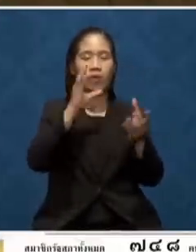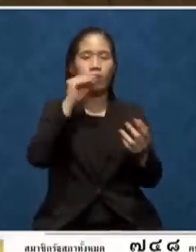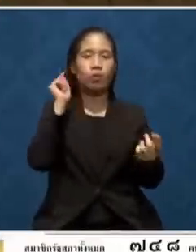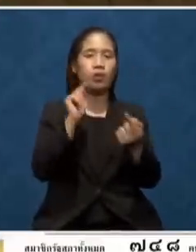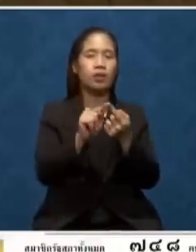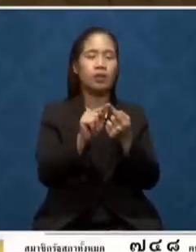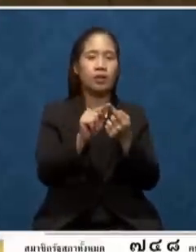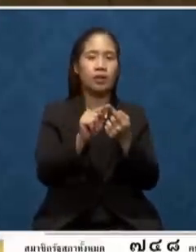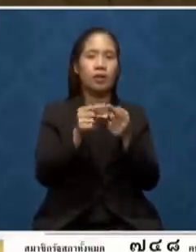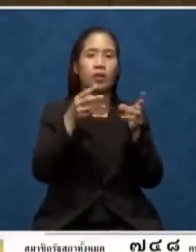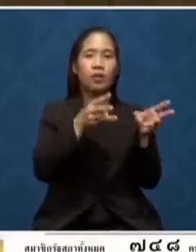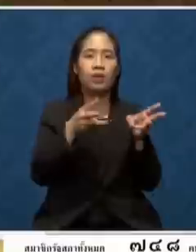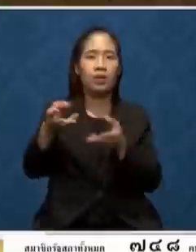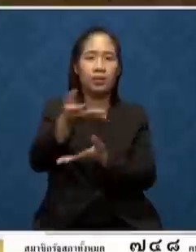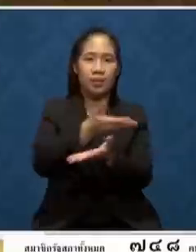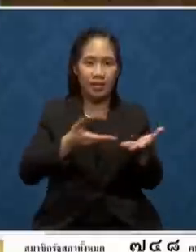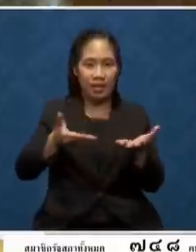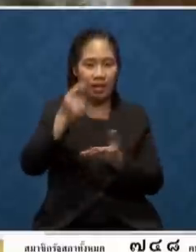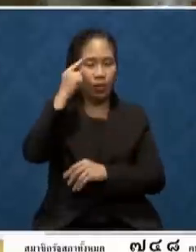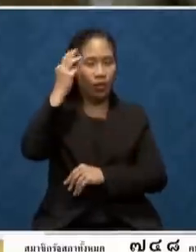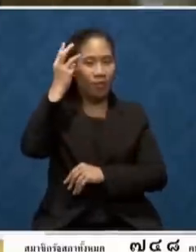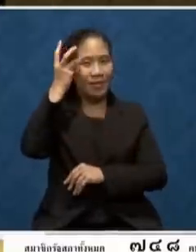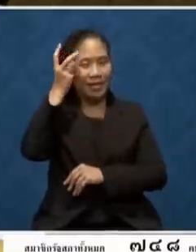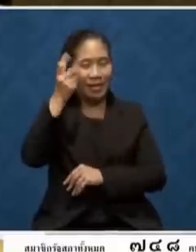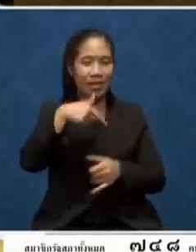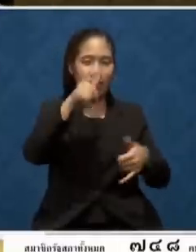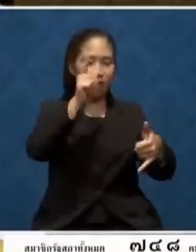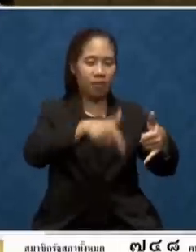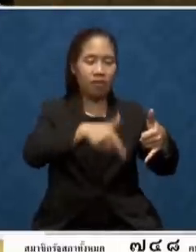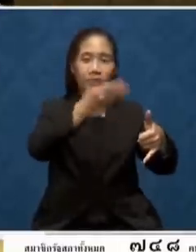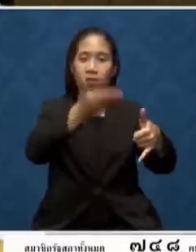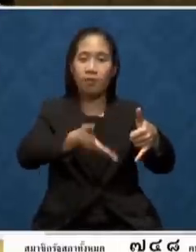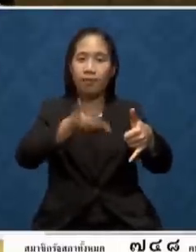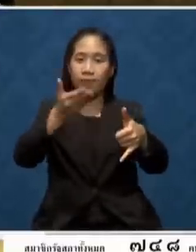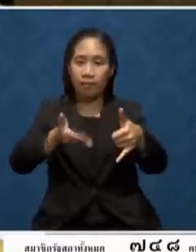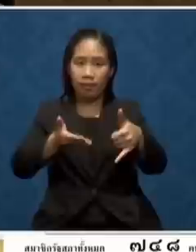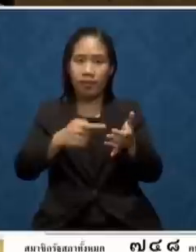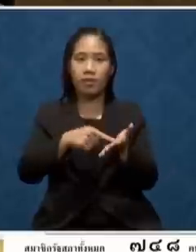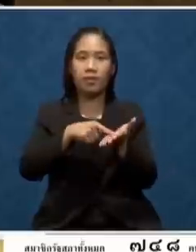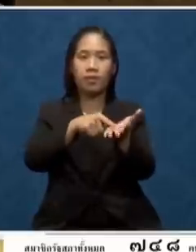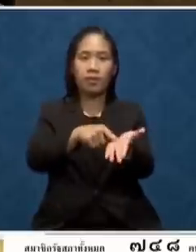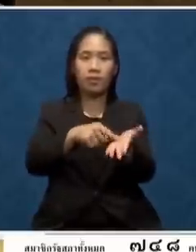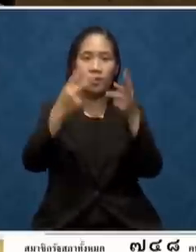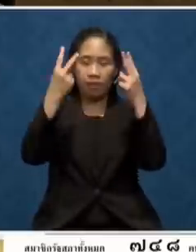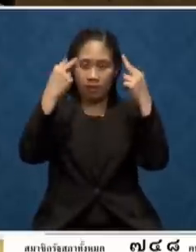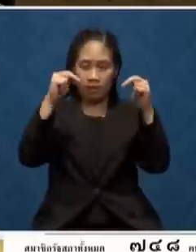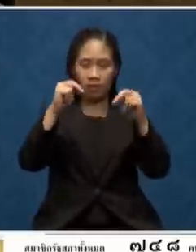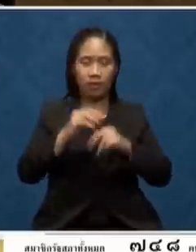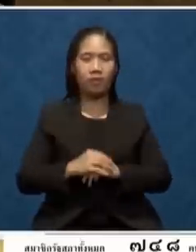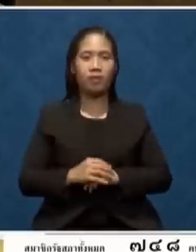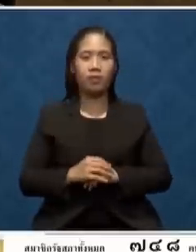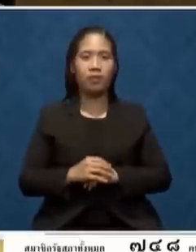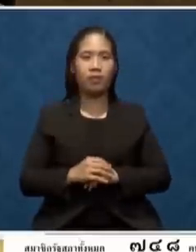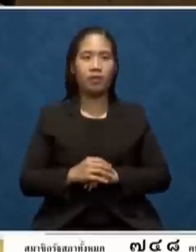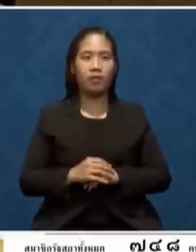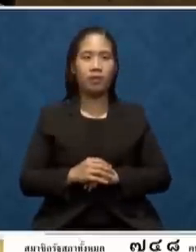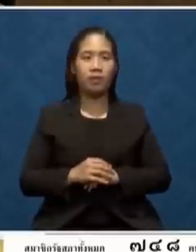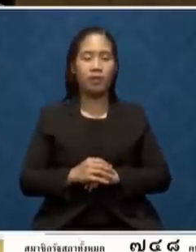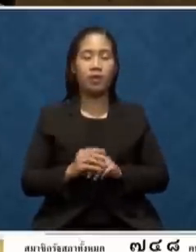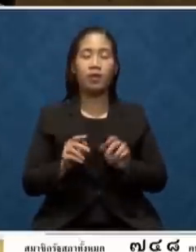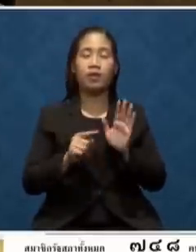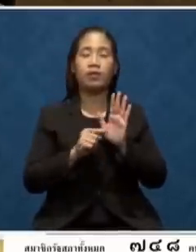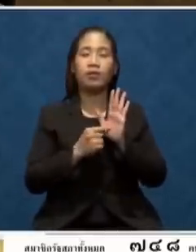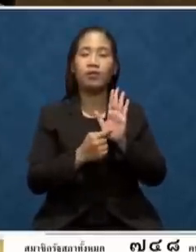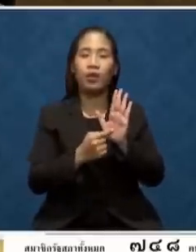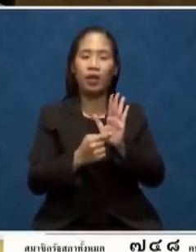เสนอพิจารณาให้ความเห็นชอบบุคคลเป็นนายกรัฐมนตรีเขาให้ส.สคนหนึ่ง